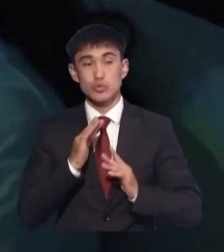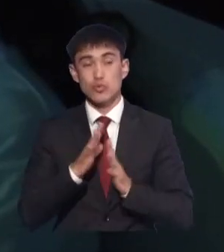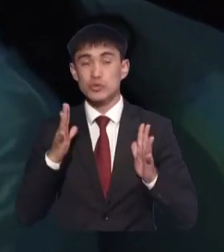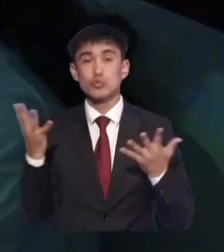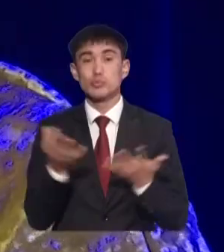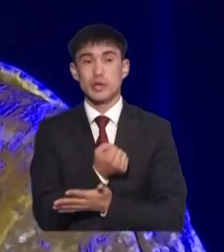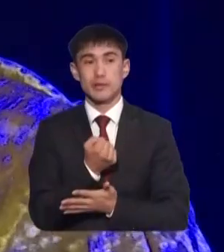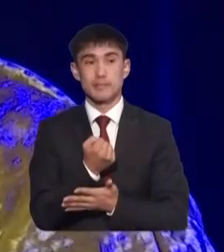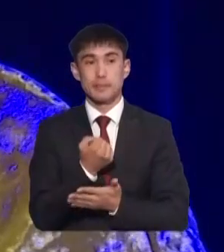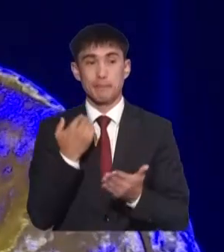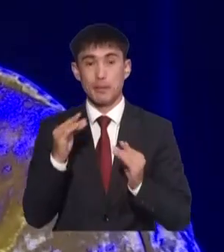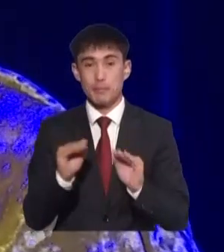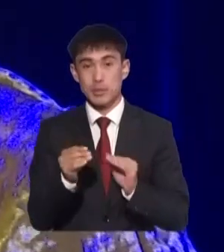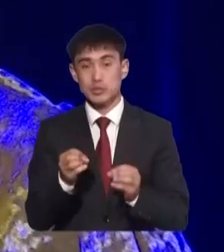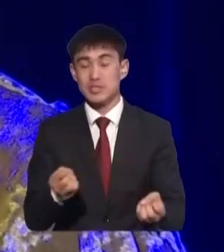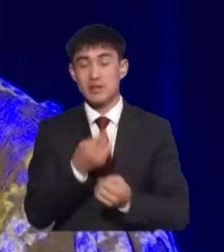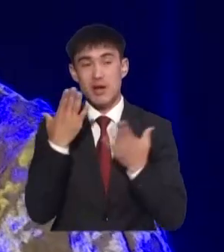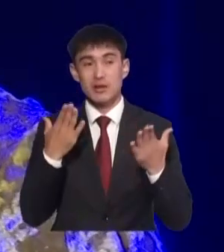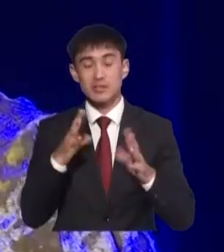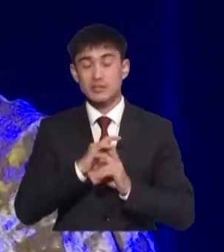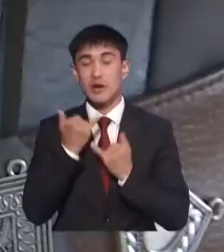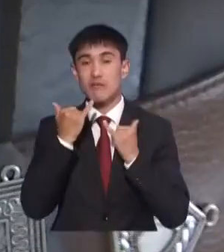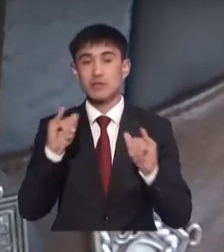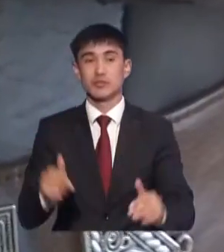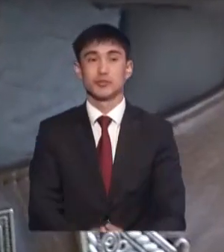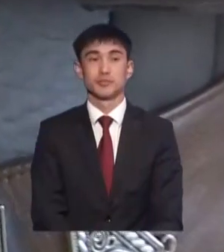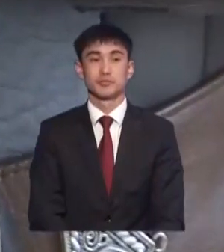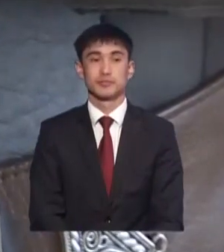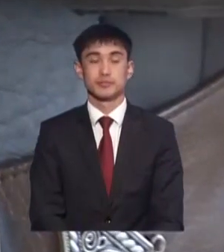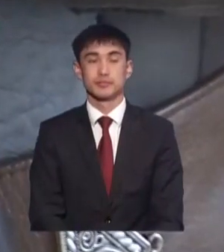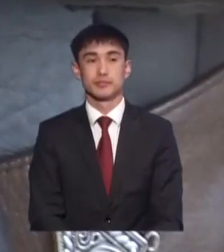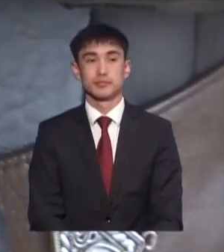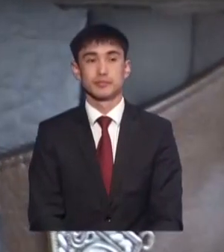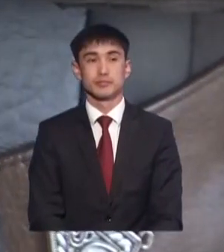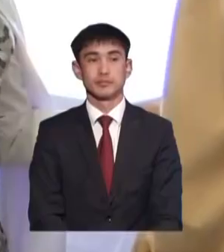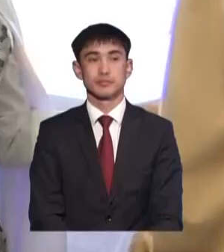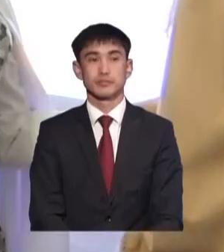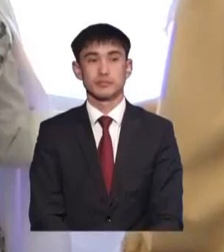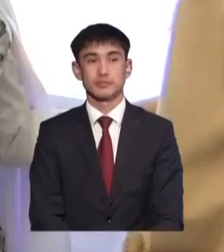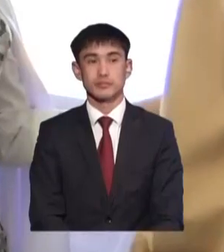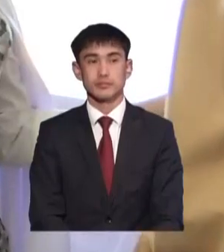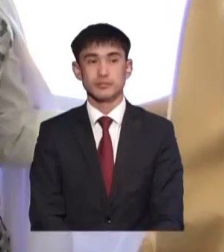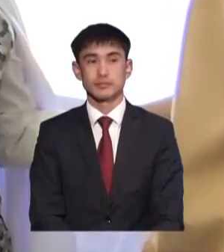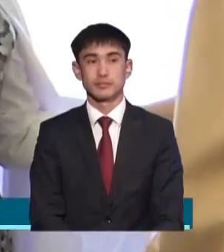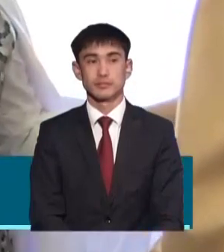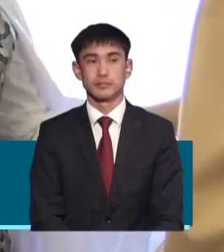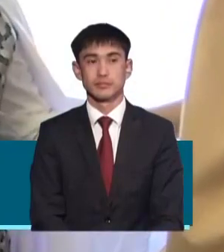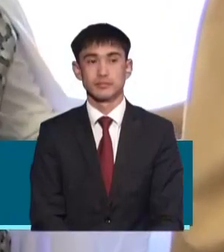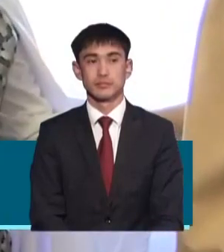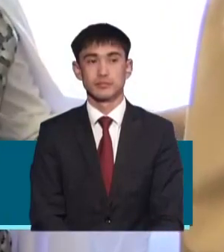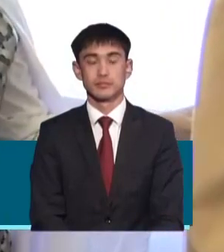увенчался успехом. Премьера получилась яркой и захватывающей. Бөрүбай бабамыздың руху